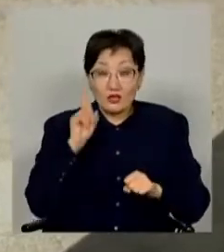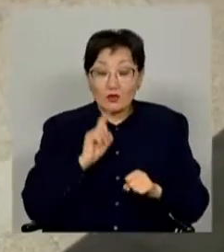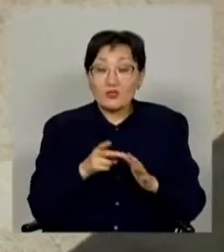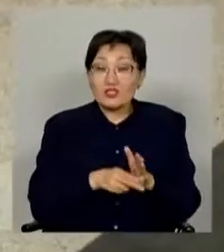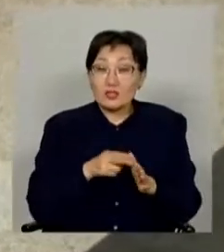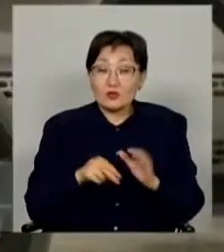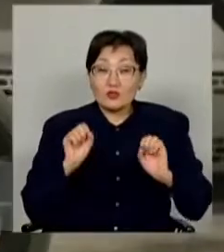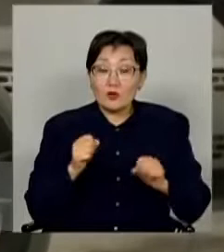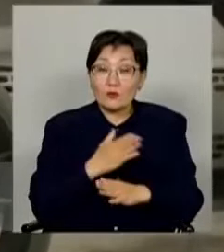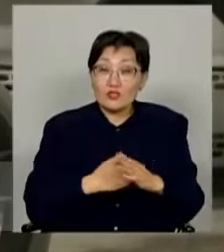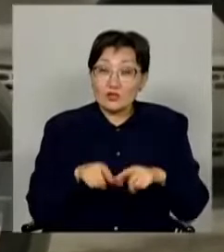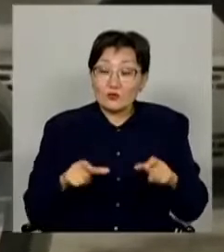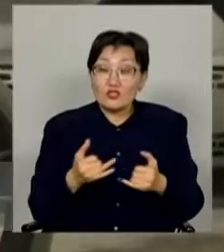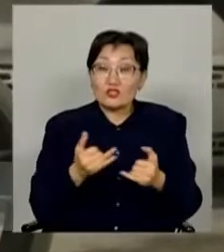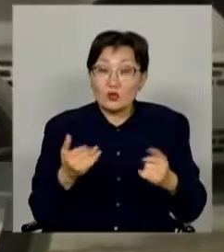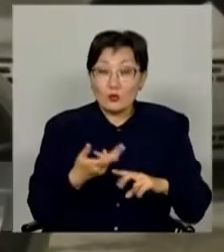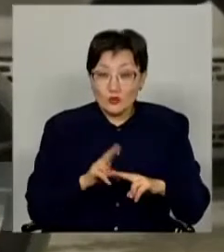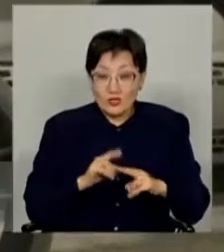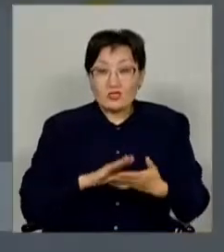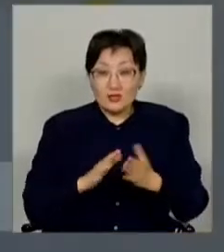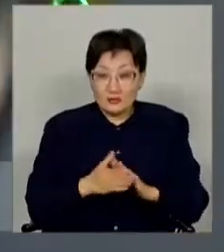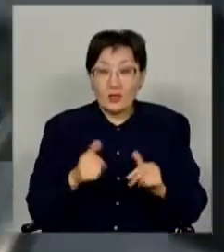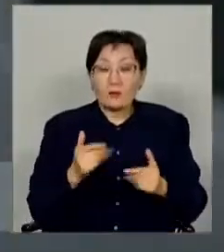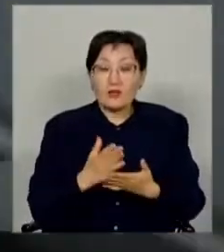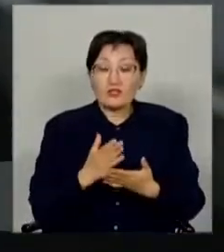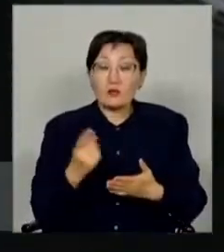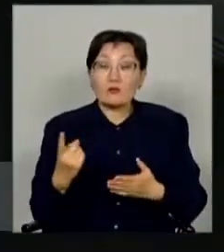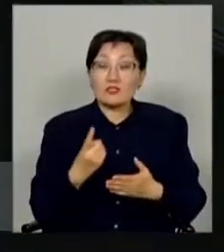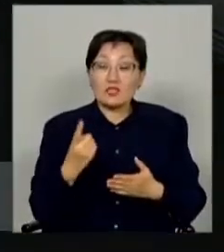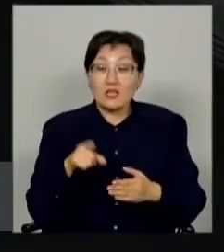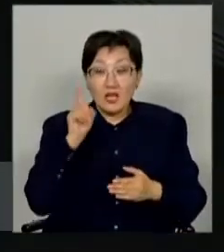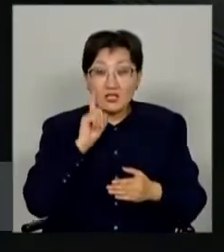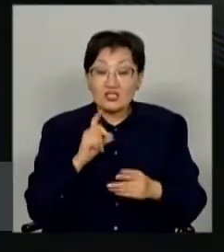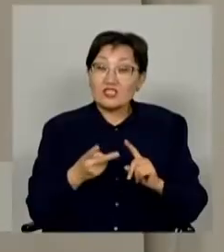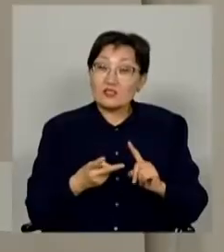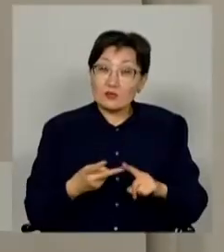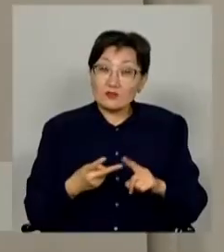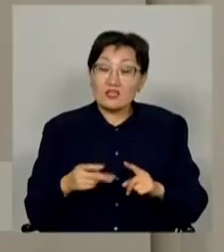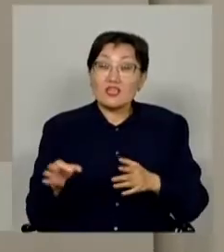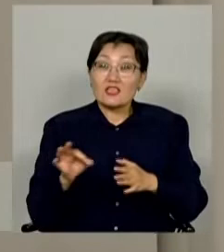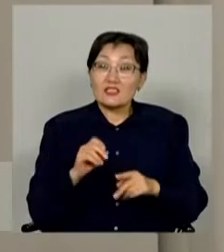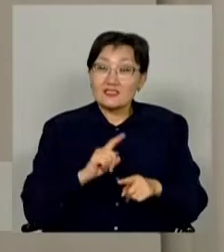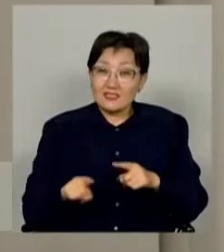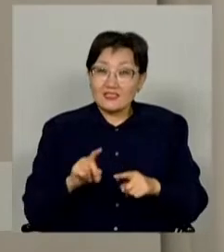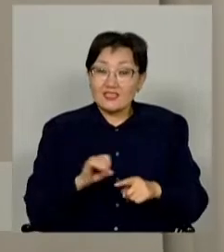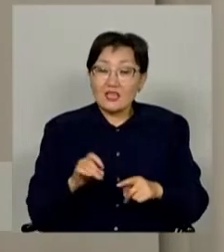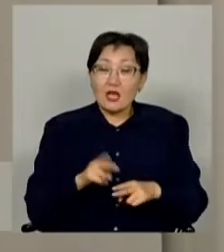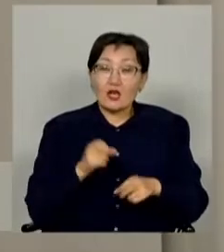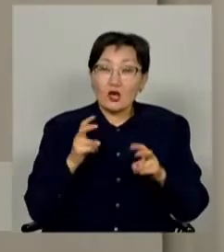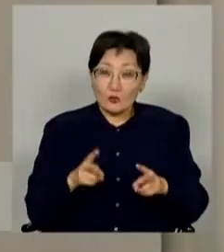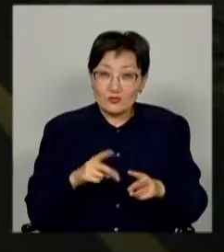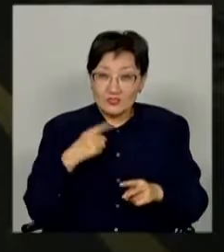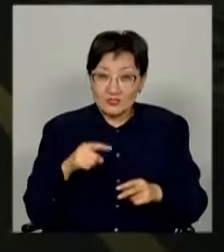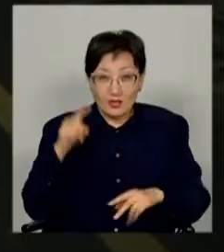пойызда мүмкіндігі шектеулі жандарға да жағдай қарастырылған. Бұл біріншіден ыңғайлы болса, екіншіден тез әрі қауіпсіз, дейді әкімдік